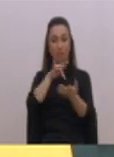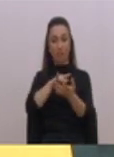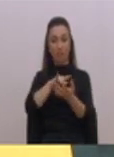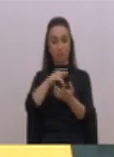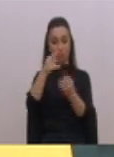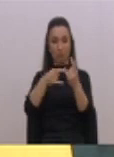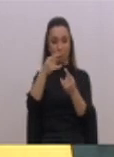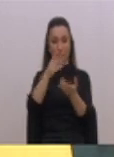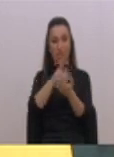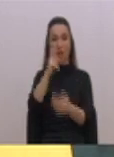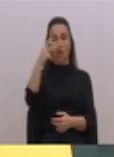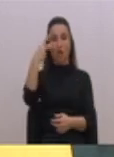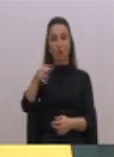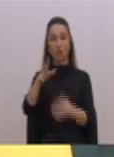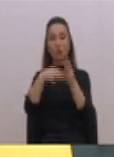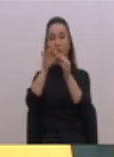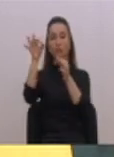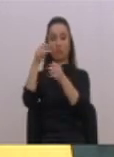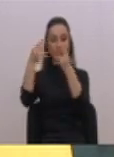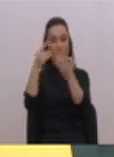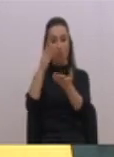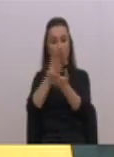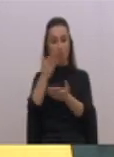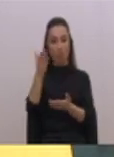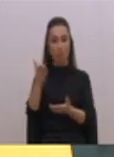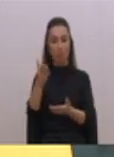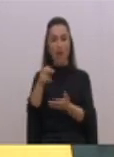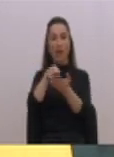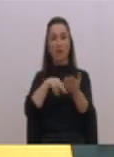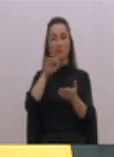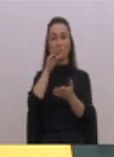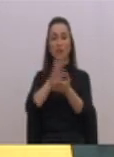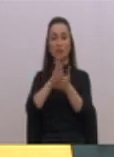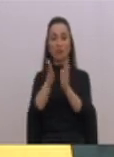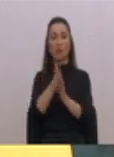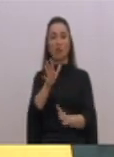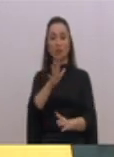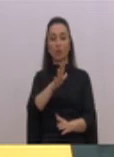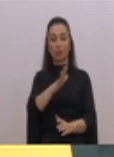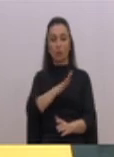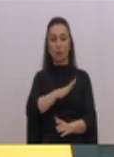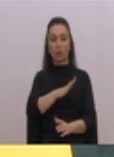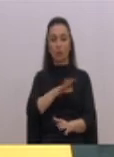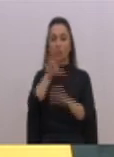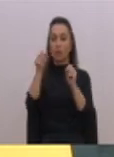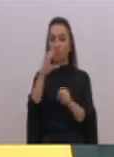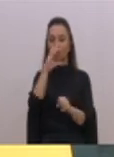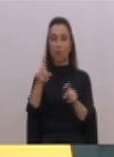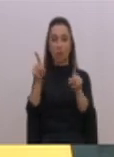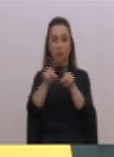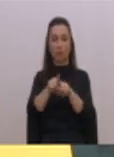მაუწყებელი, 120-ზე მეტი რეგიონული მედია, ის ლიცენზიების სისტემა, რაც ქონდათ, გველეშაპევით რო იყავით, ზეთ